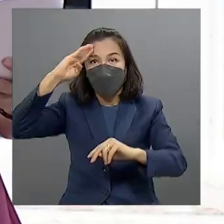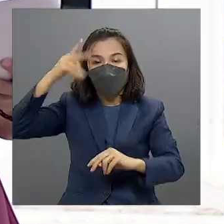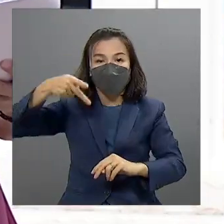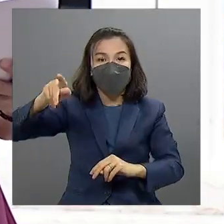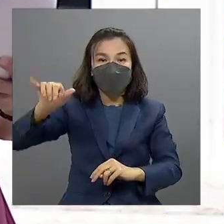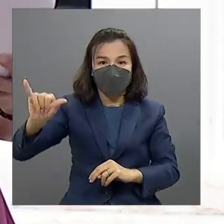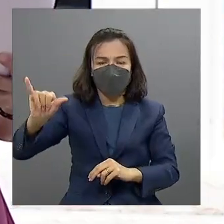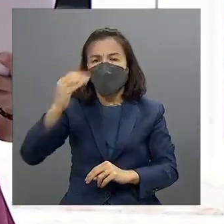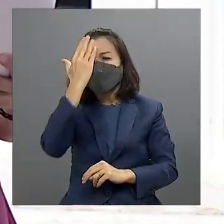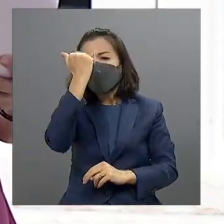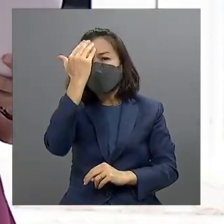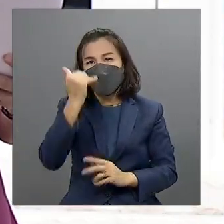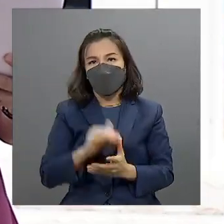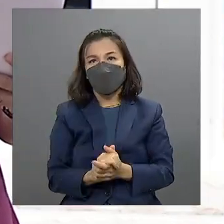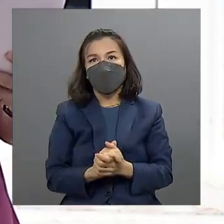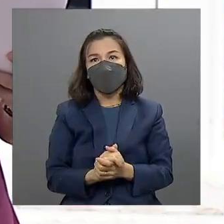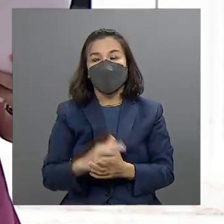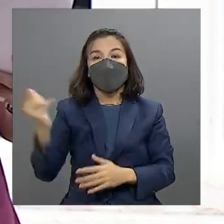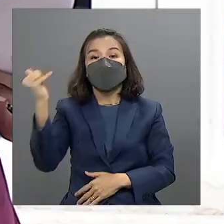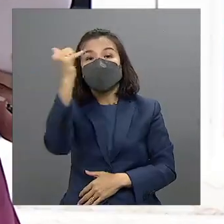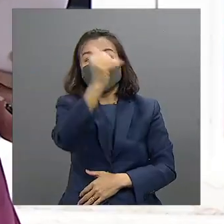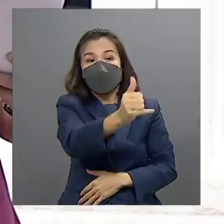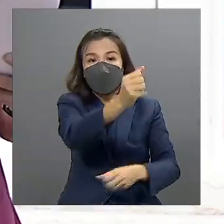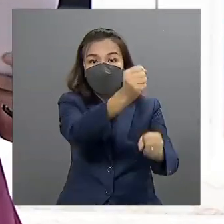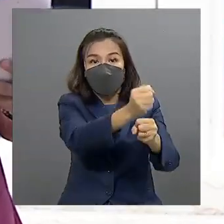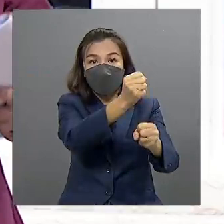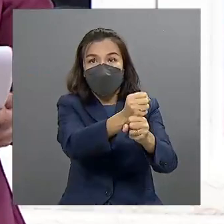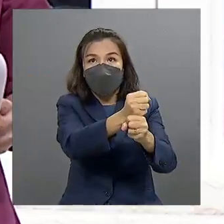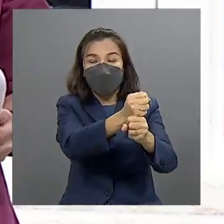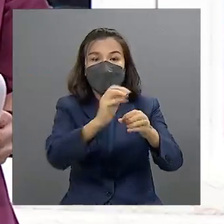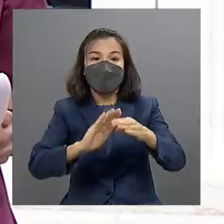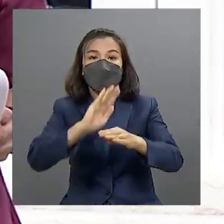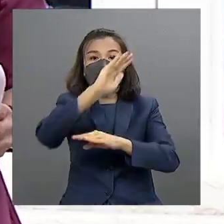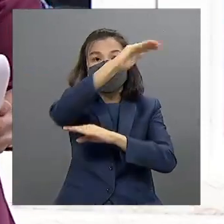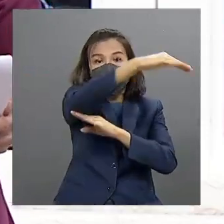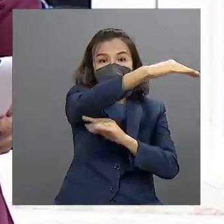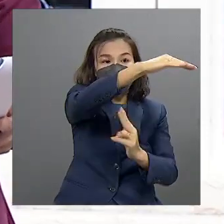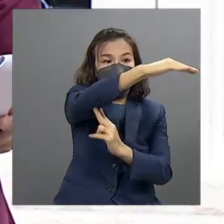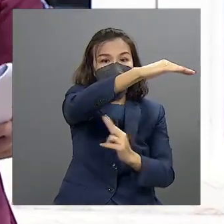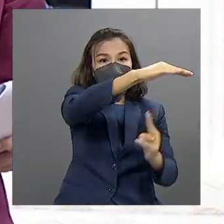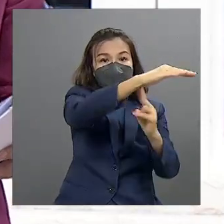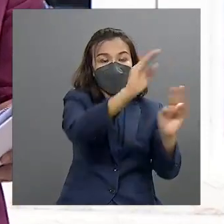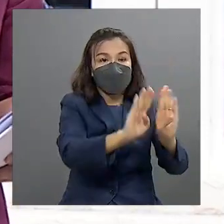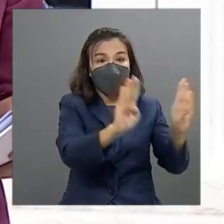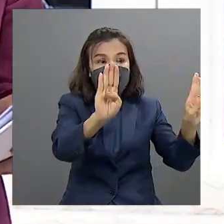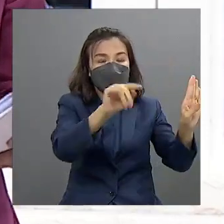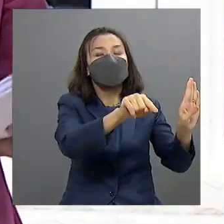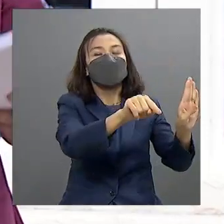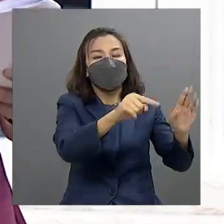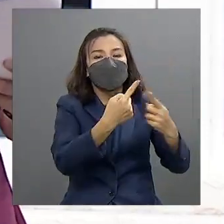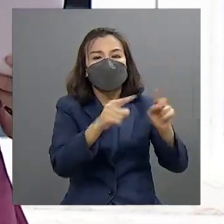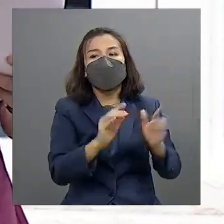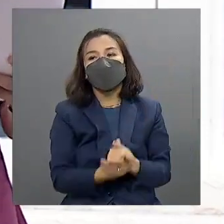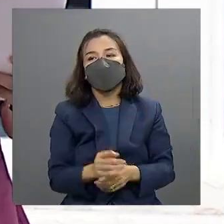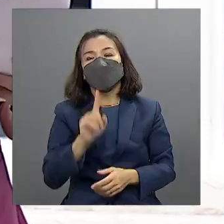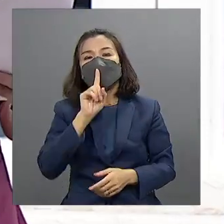นั้นท่านเดินทางมาปัฏิบัิพรรกิเปิดสภารท่าที่เบลอปากเมงแล้วแต่ก็ยัไมมคามคืบหน้าค่ะก็เลยเดินเรื่อง